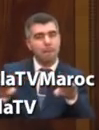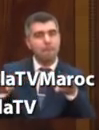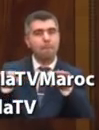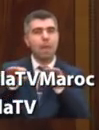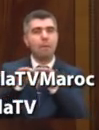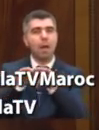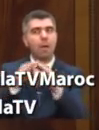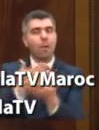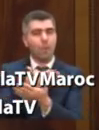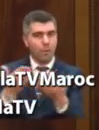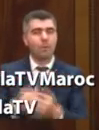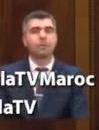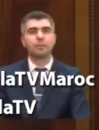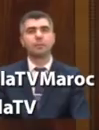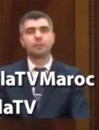في المنطقة،